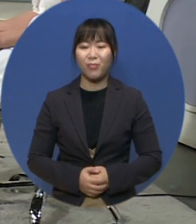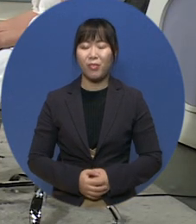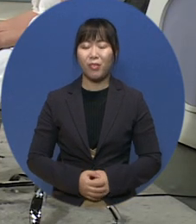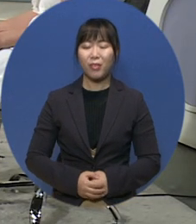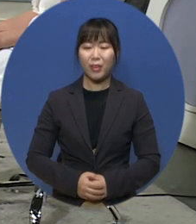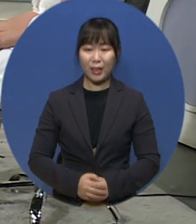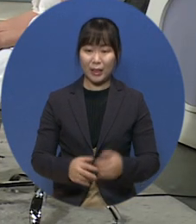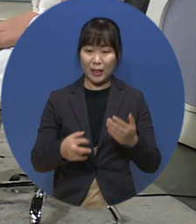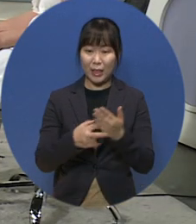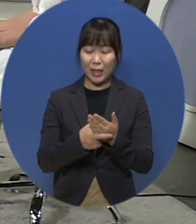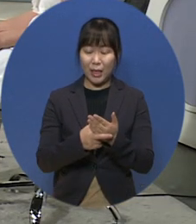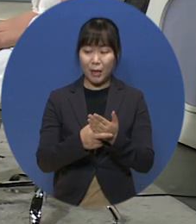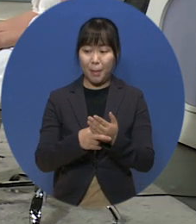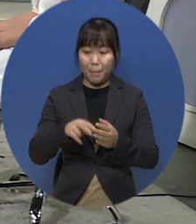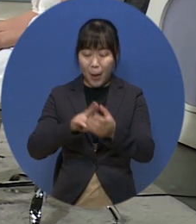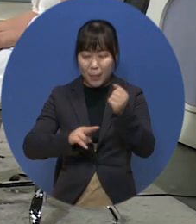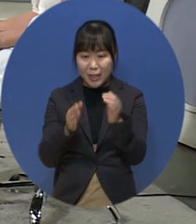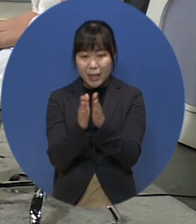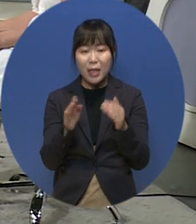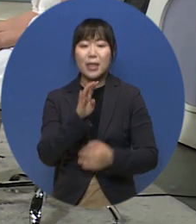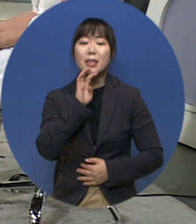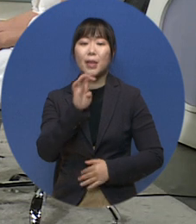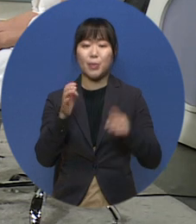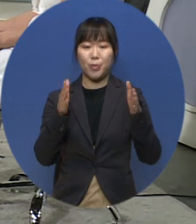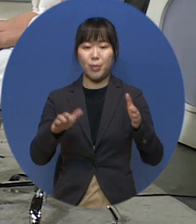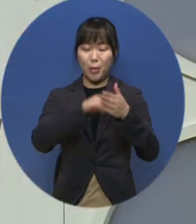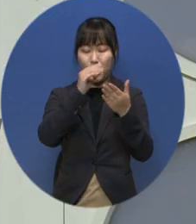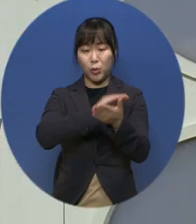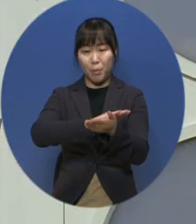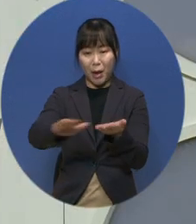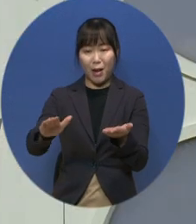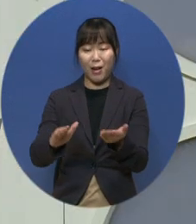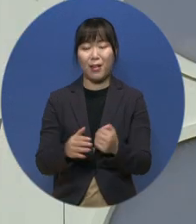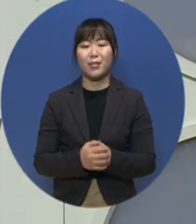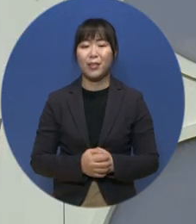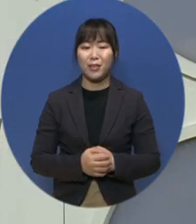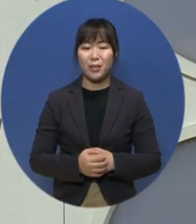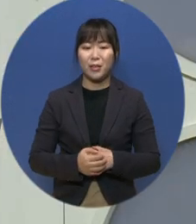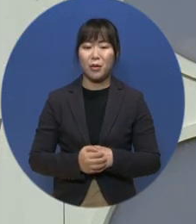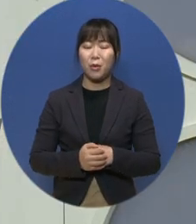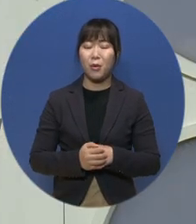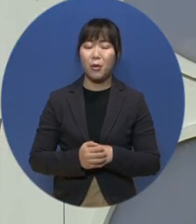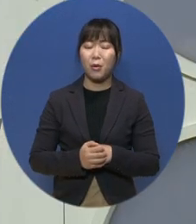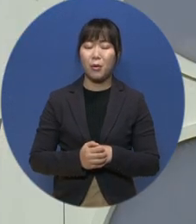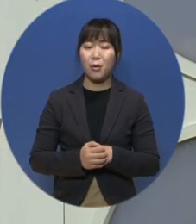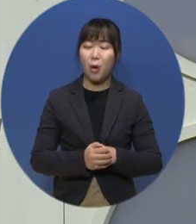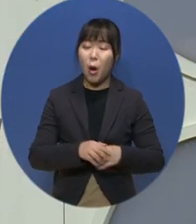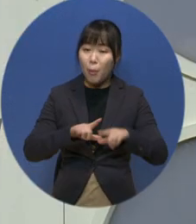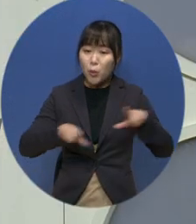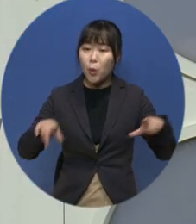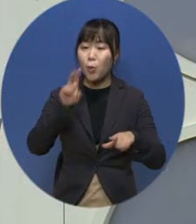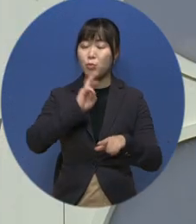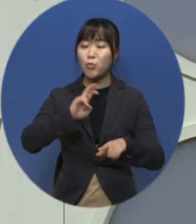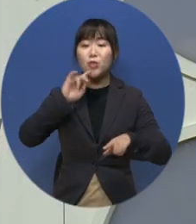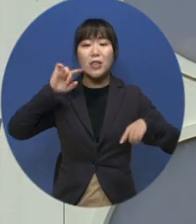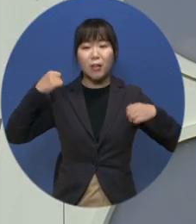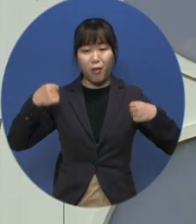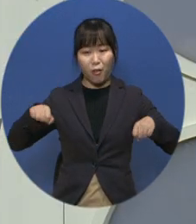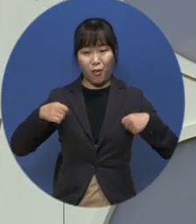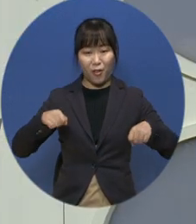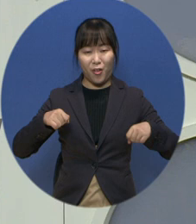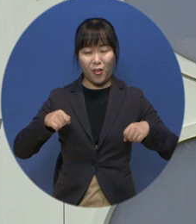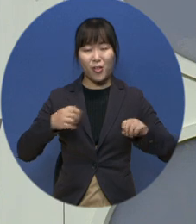티켓 오픈한 지 한 40분 만에 전성 매진이 됐으니까요. 네. 보통 뮤지컬